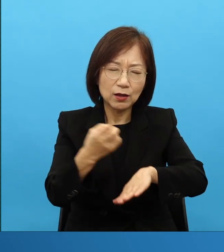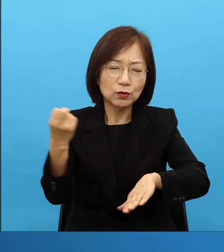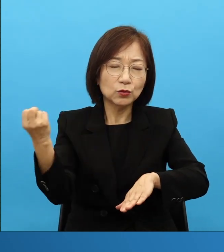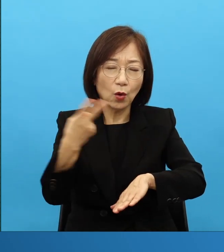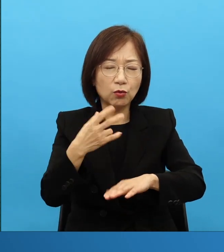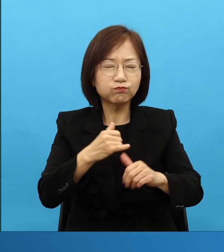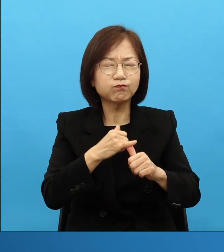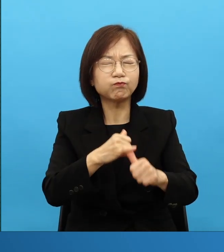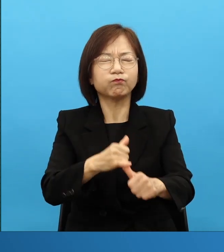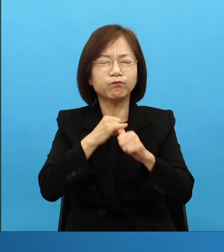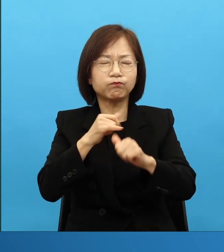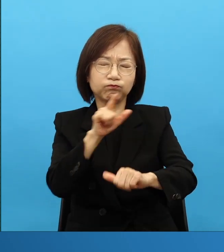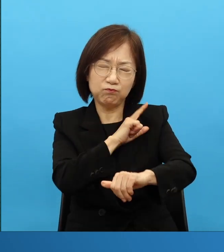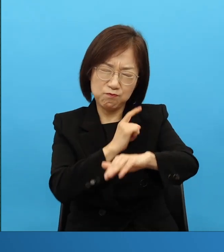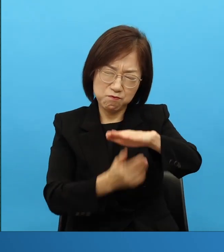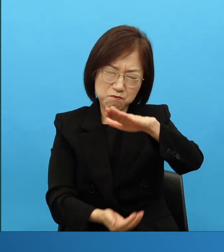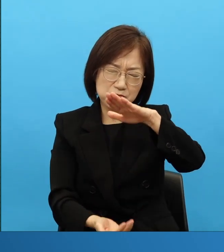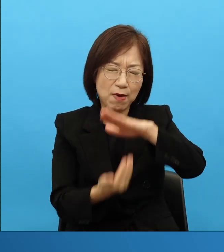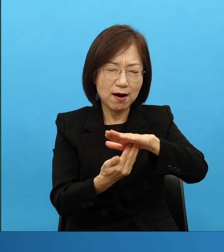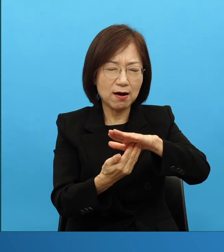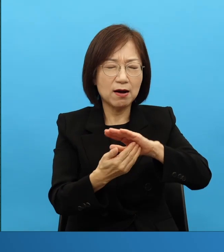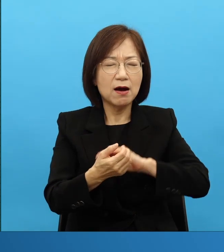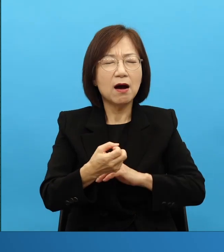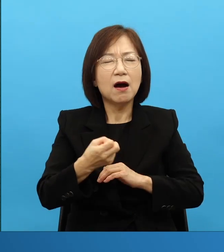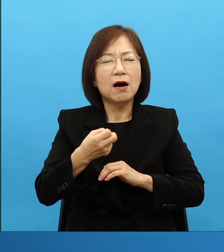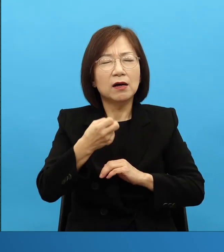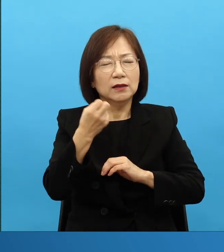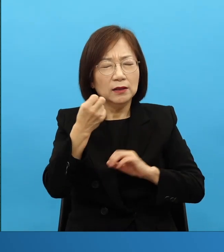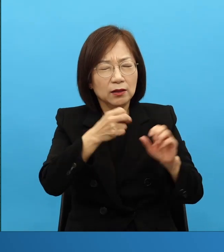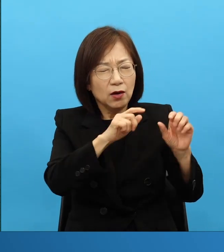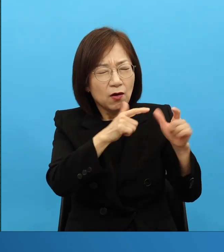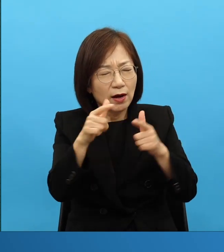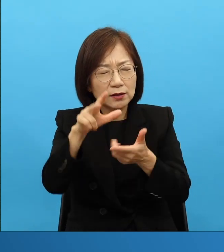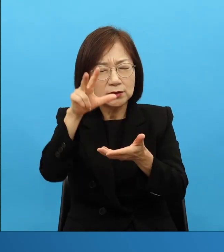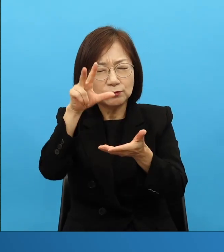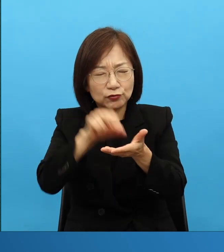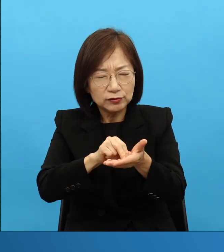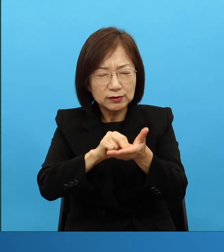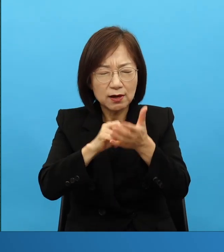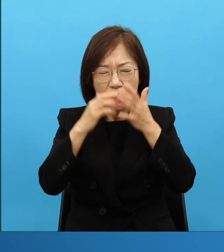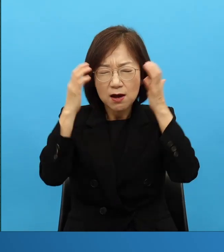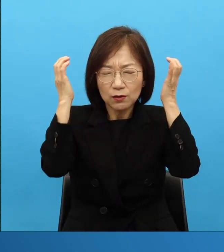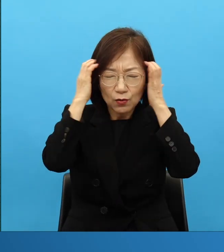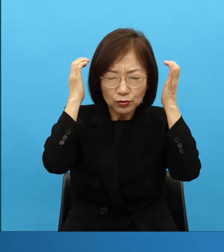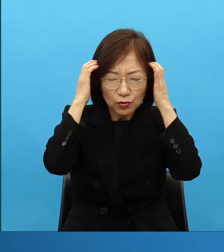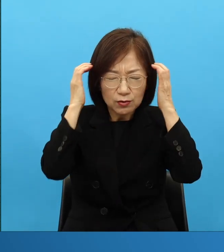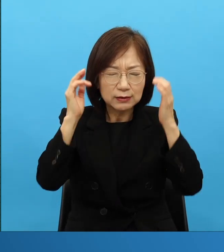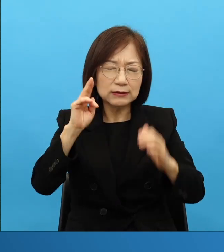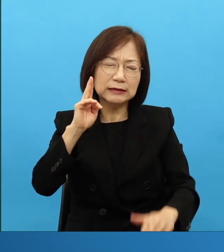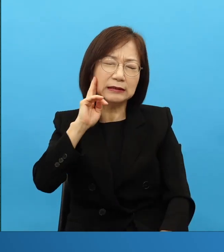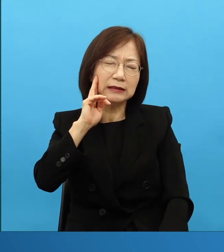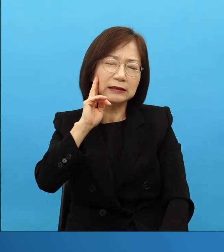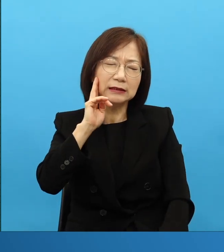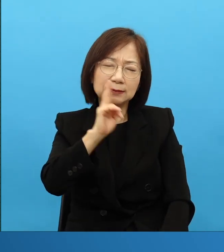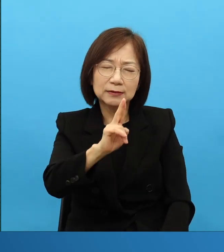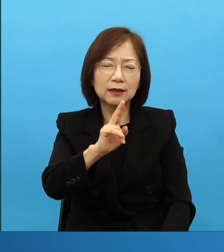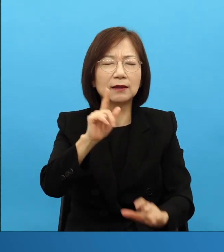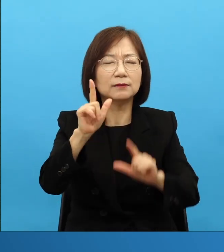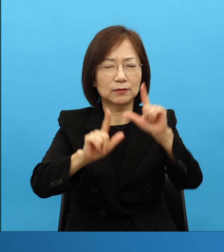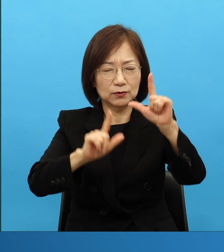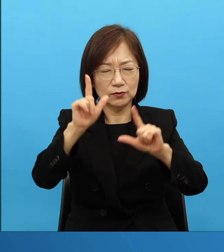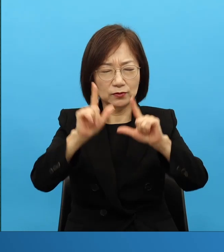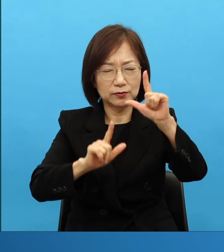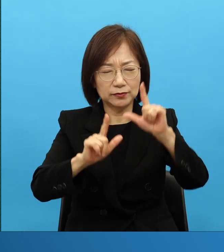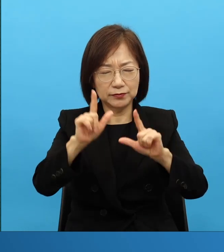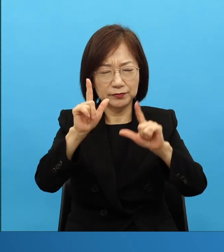이념 대립 등 인본주의 사조의 부작용이 파도처럼 밀려오고 있는 실정입니다. Currently, our nation has the lowest